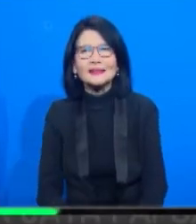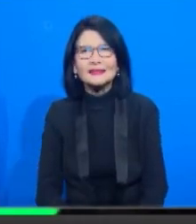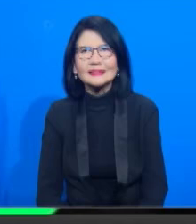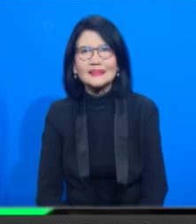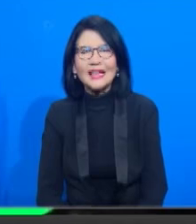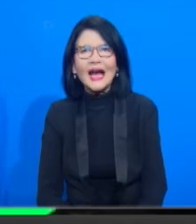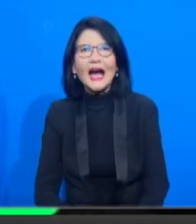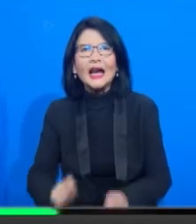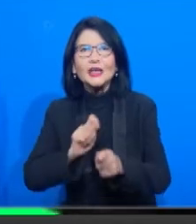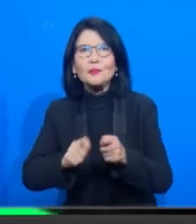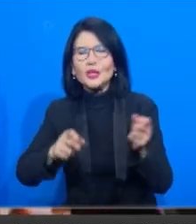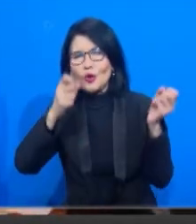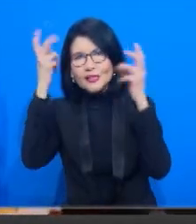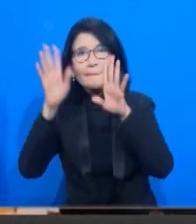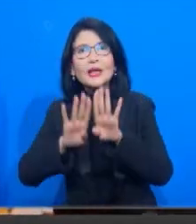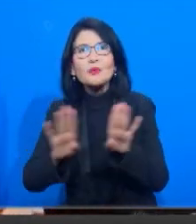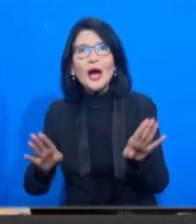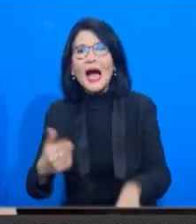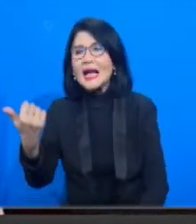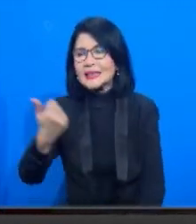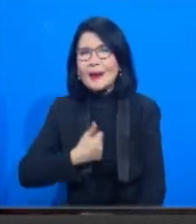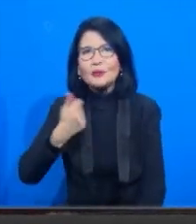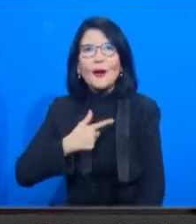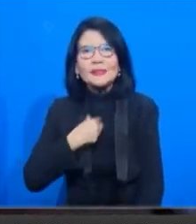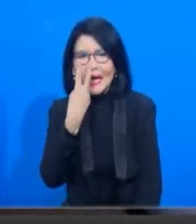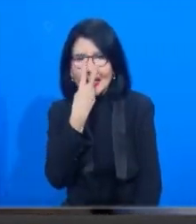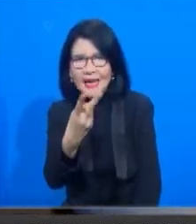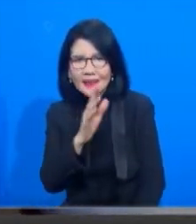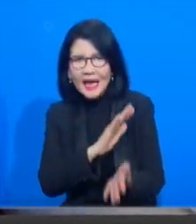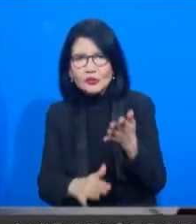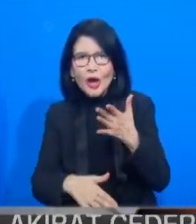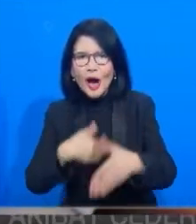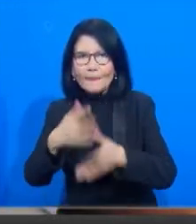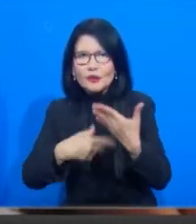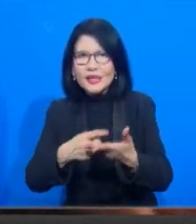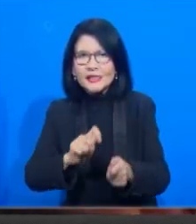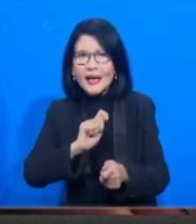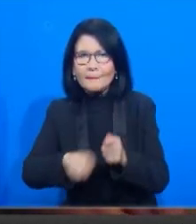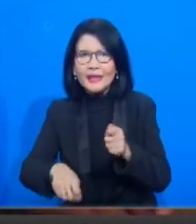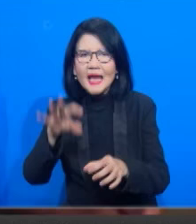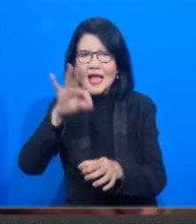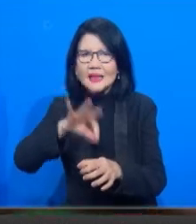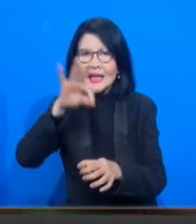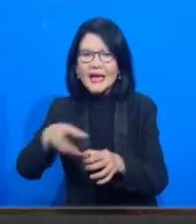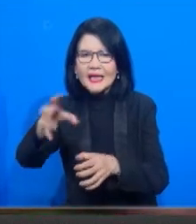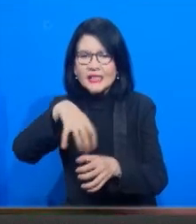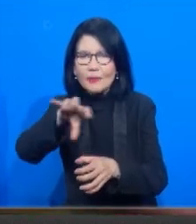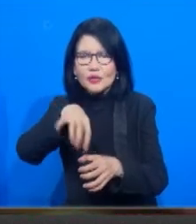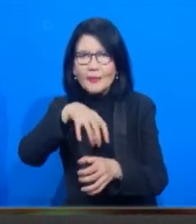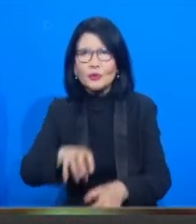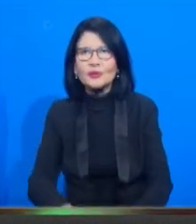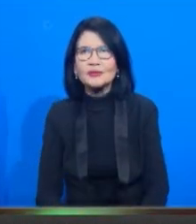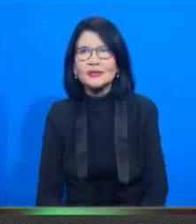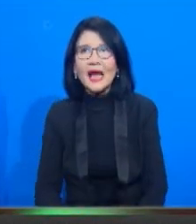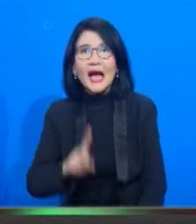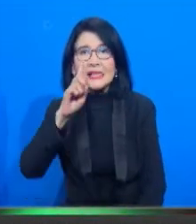dibuat dengan konsep open bar sehingga para tamu bisa melihat langsung proses peracikan teh bersama bahan lain yang dipesan. Satu